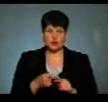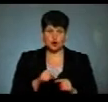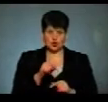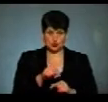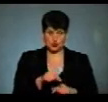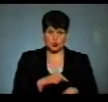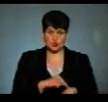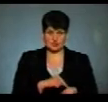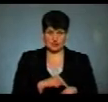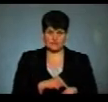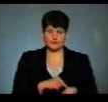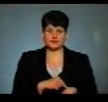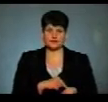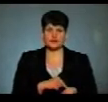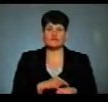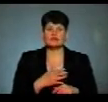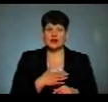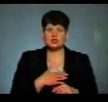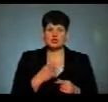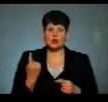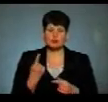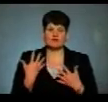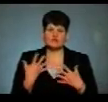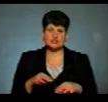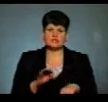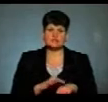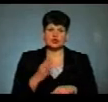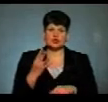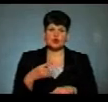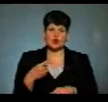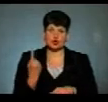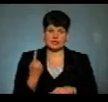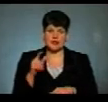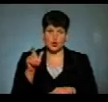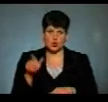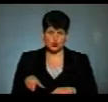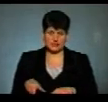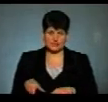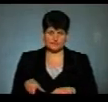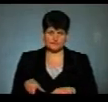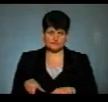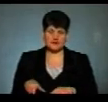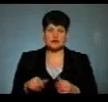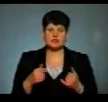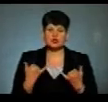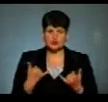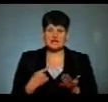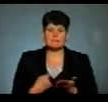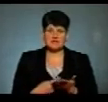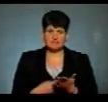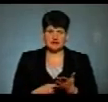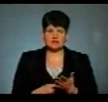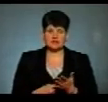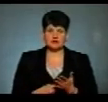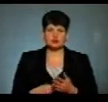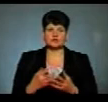годину на COVID-19 в нашій області вже захворіли 41 людина. Власне, сьогодні підтвердили коронавірус ще